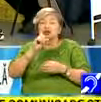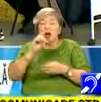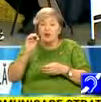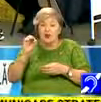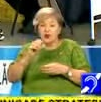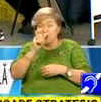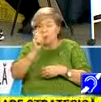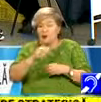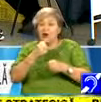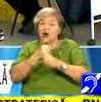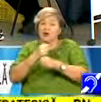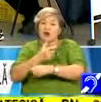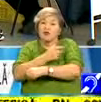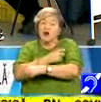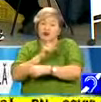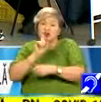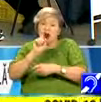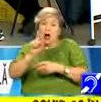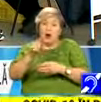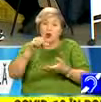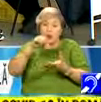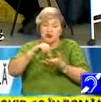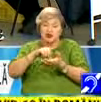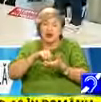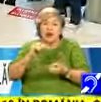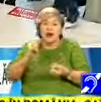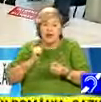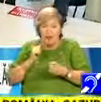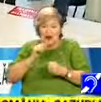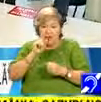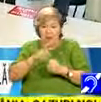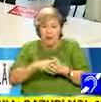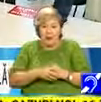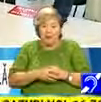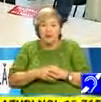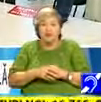vaccinate în cele 6 centre, așa cum am amintit.